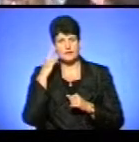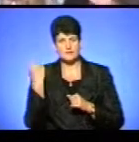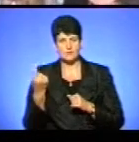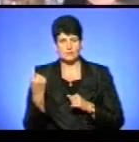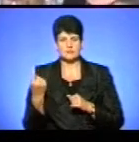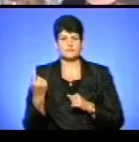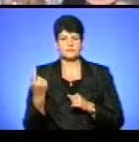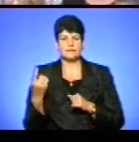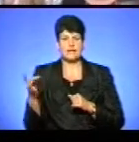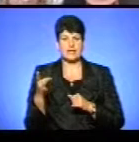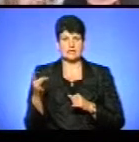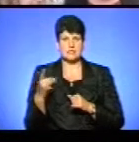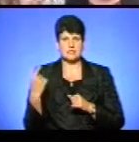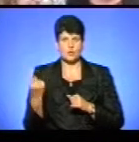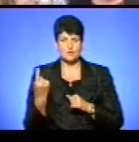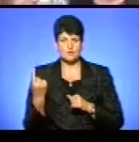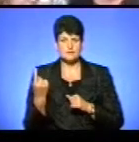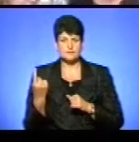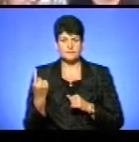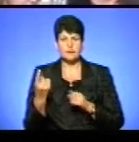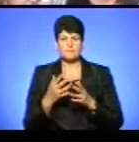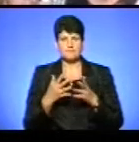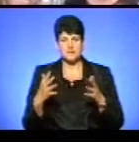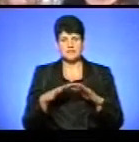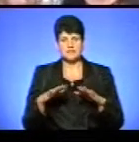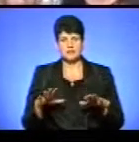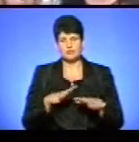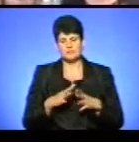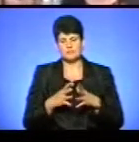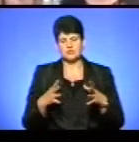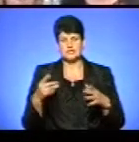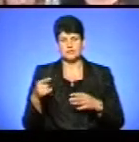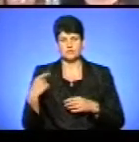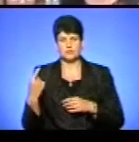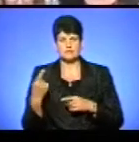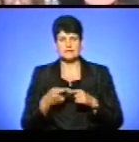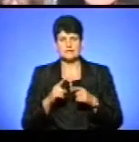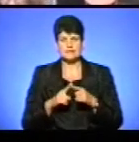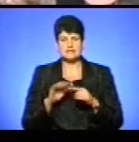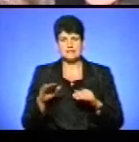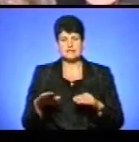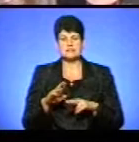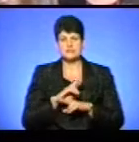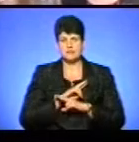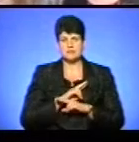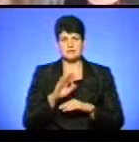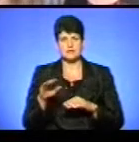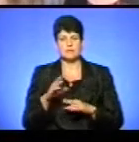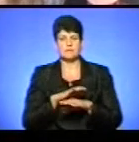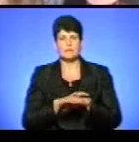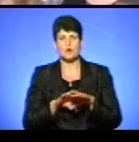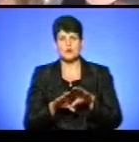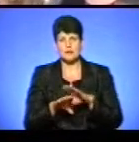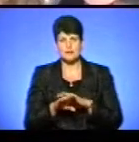область, Рівенська область. Ну, основна маса діточок була з Тернопільської області. Це діти загиблих, діти полонених, діти покалічених, ті,